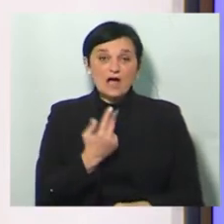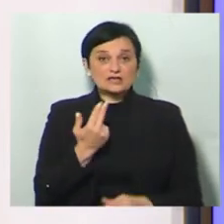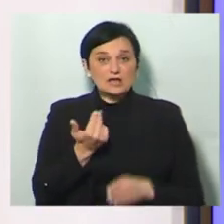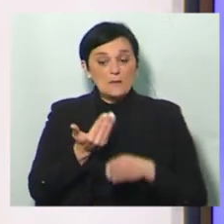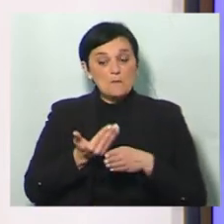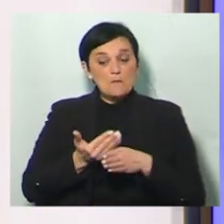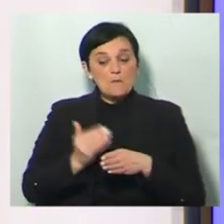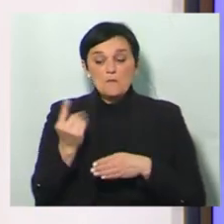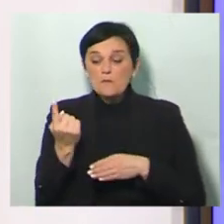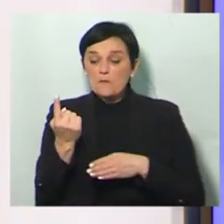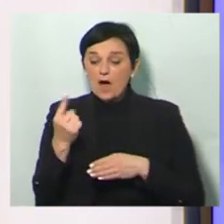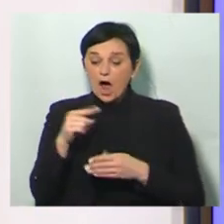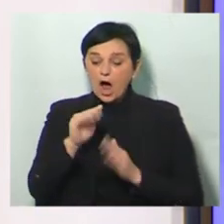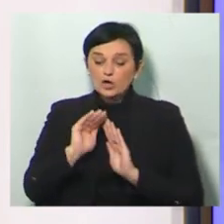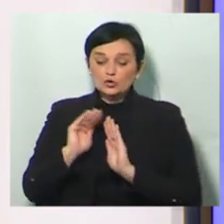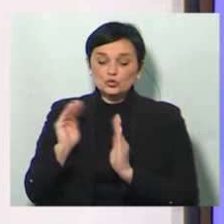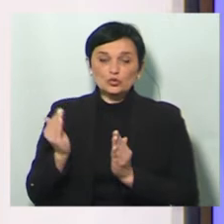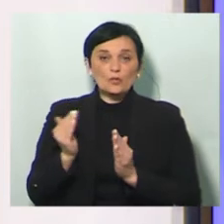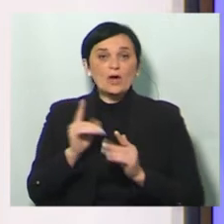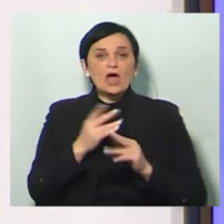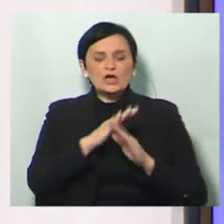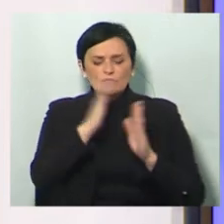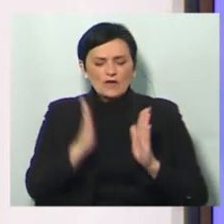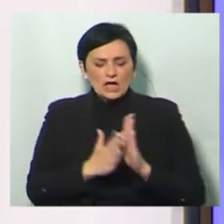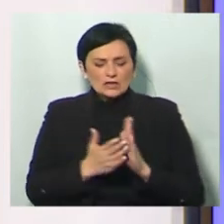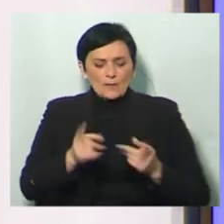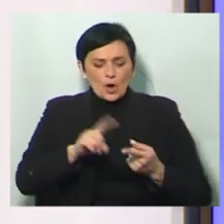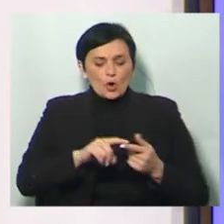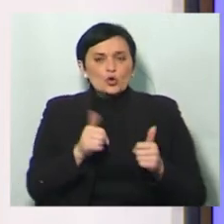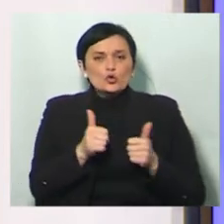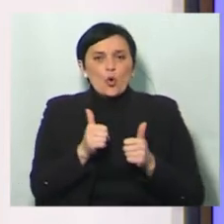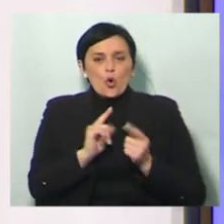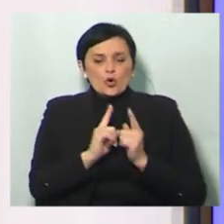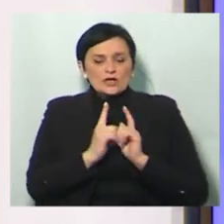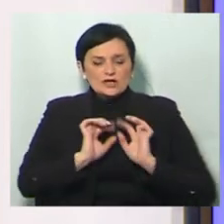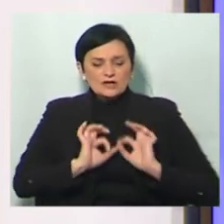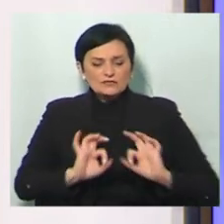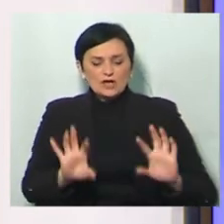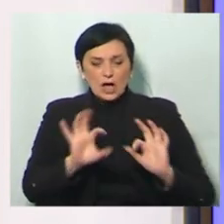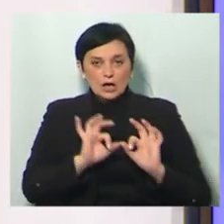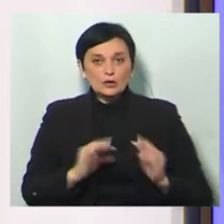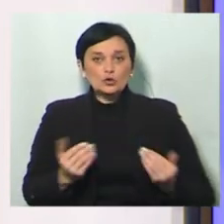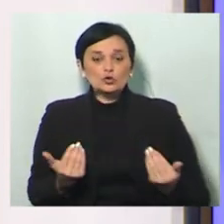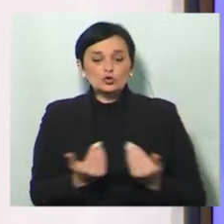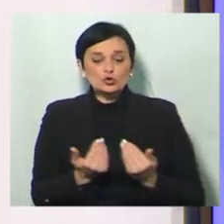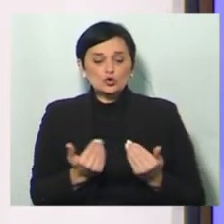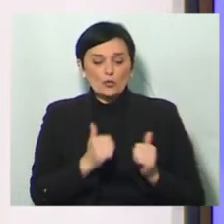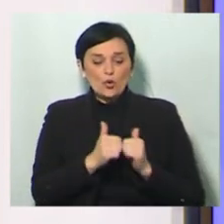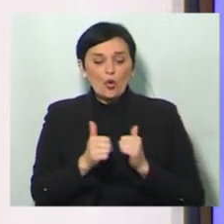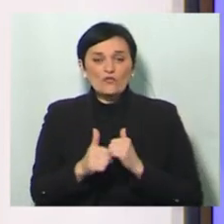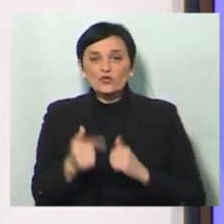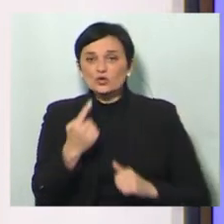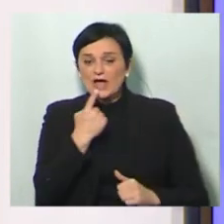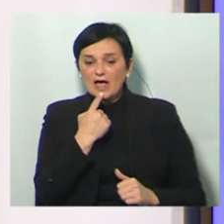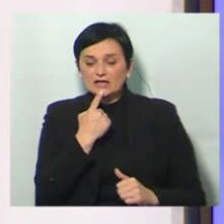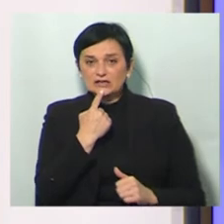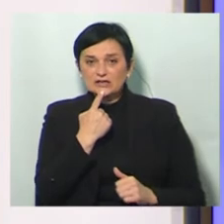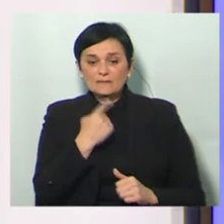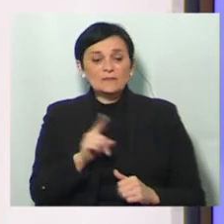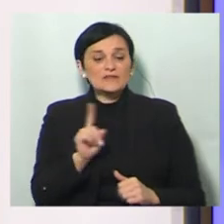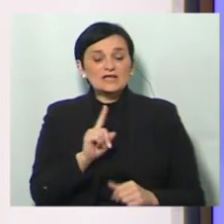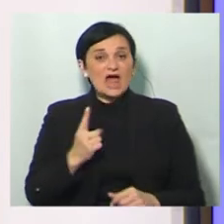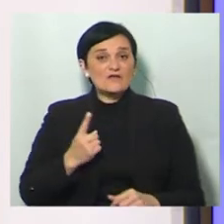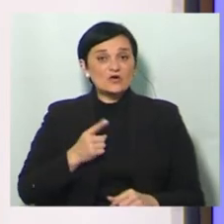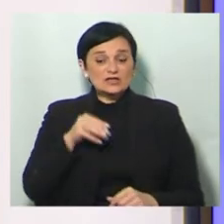განმარტოება. Რასთან არის ეს ყოველფერი დაკავშირებული, როგორ უნდა ვთარგმნოთ ეს ყოველდღიური ცხოვრების ენაზე და რას უნდა ველოდოთ